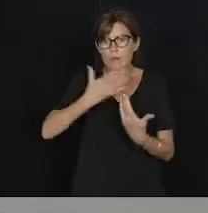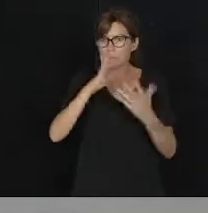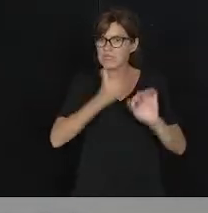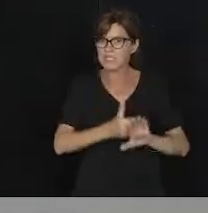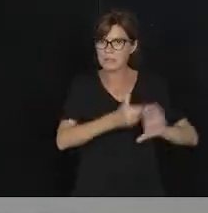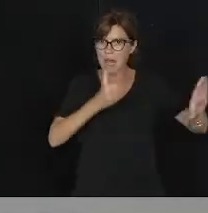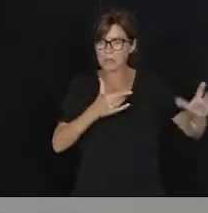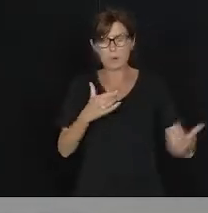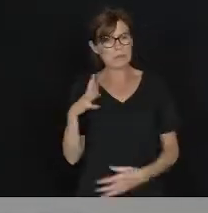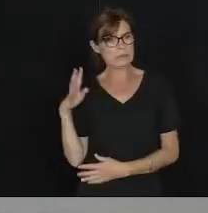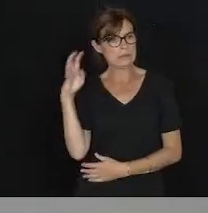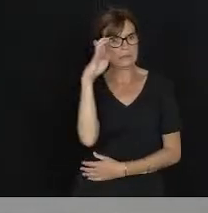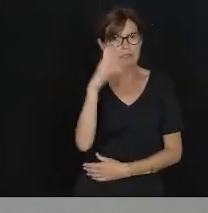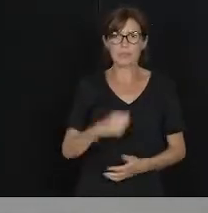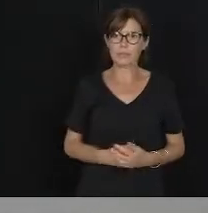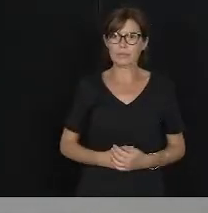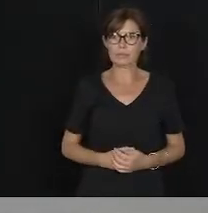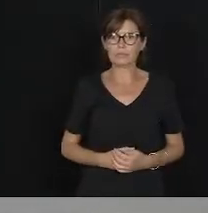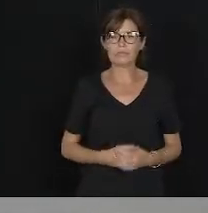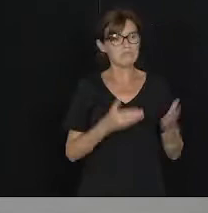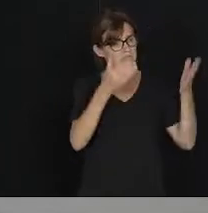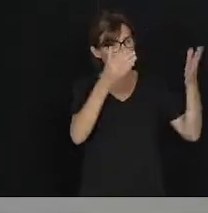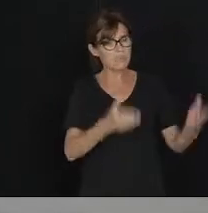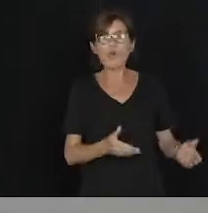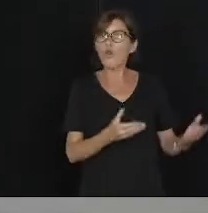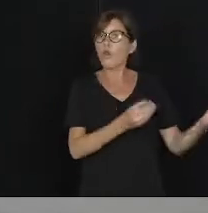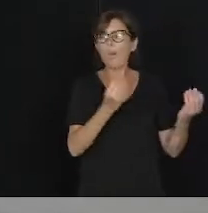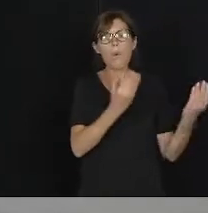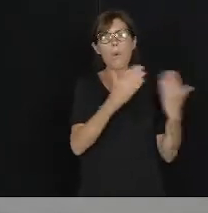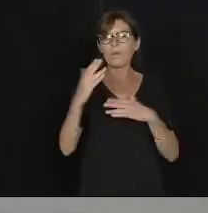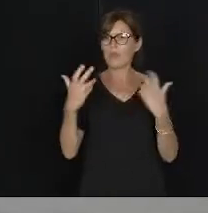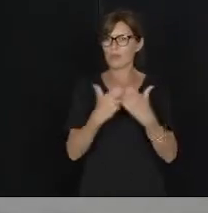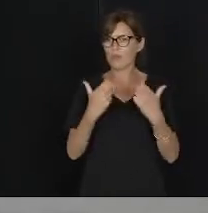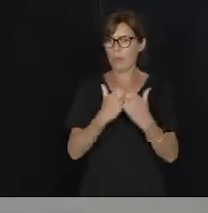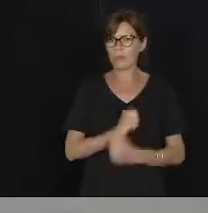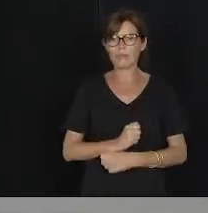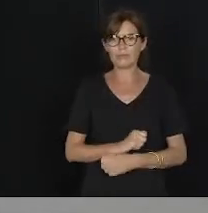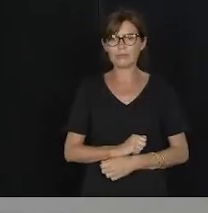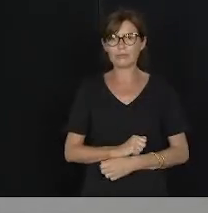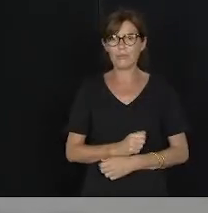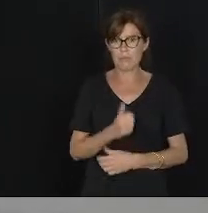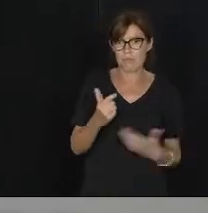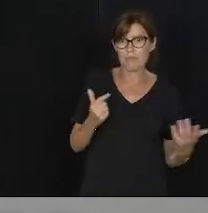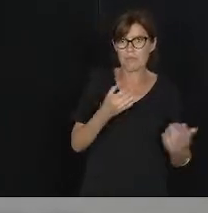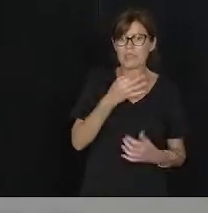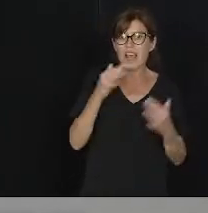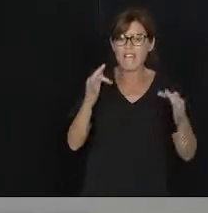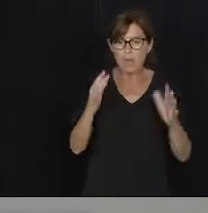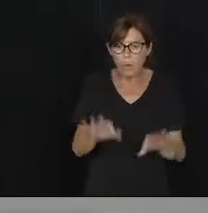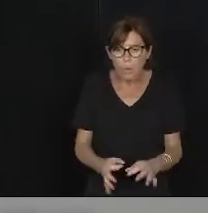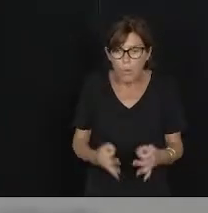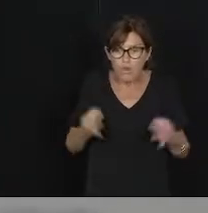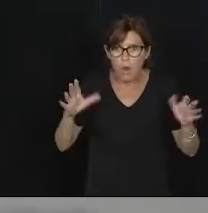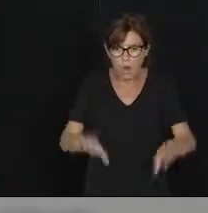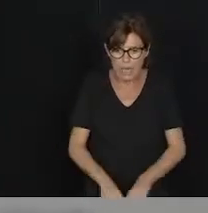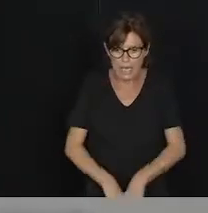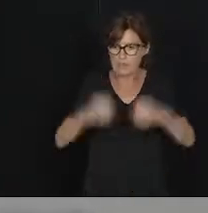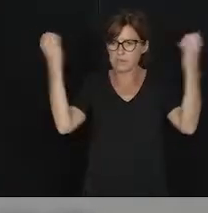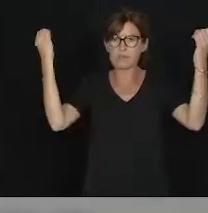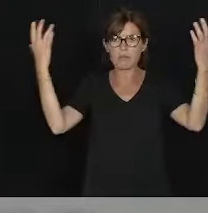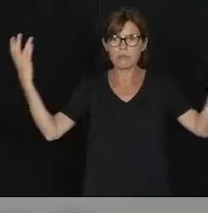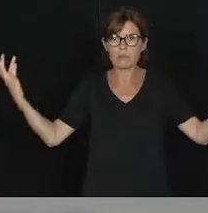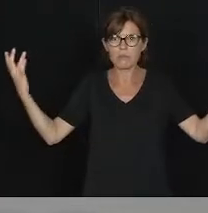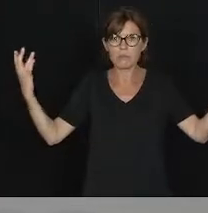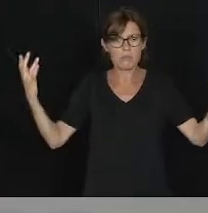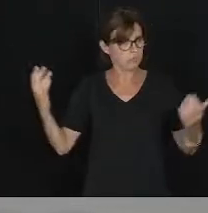Et l'agriculteur Augustin Richaud met ici aussi en évidence la rupture des temporalités qui s'opèrent entre